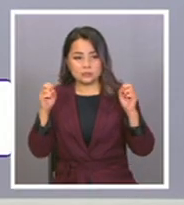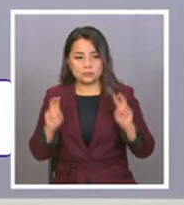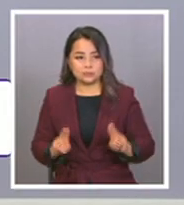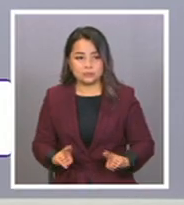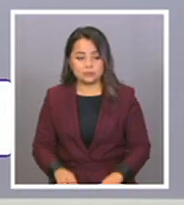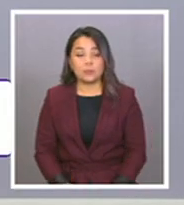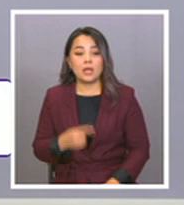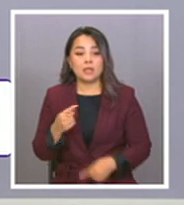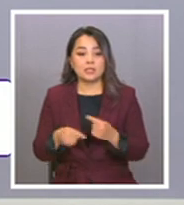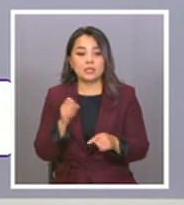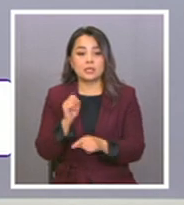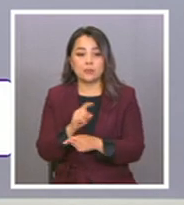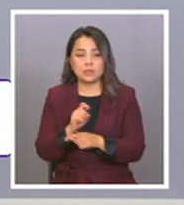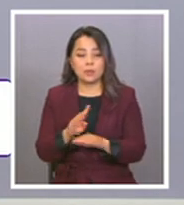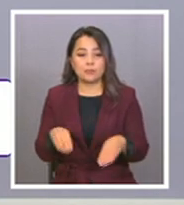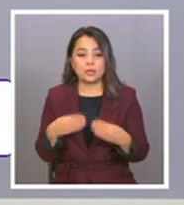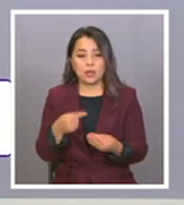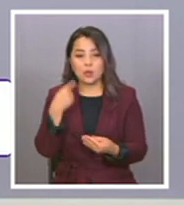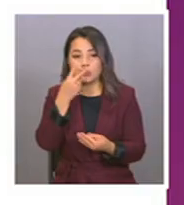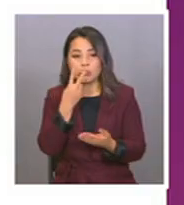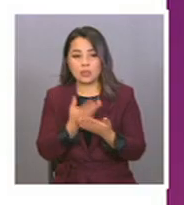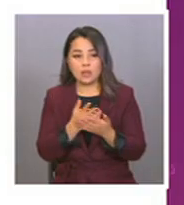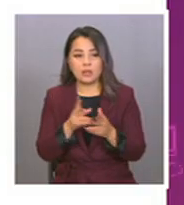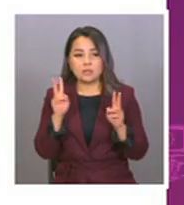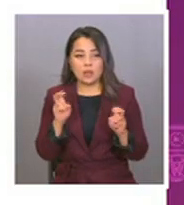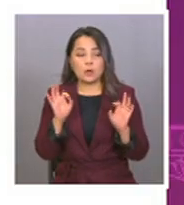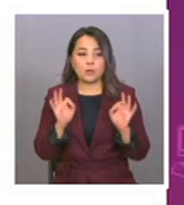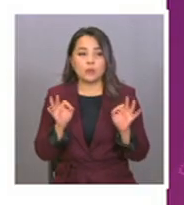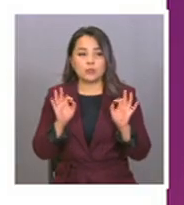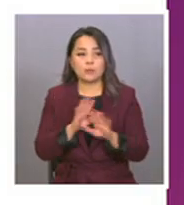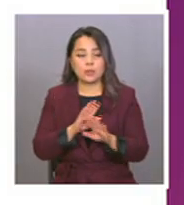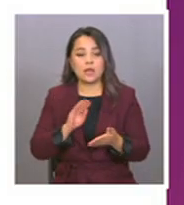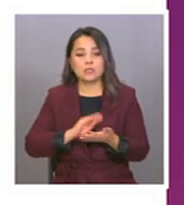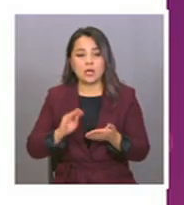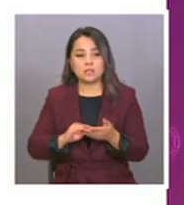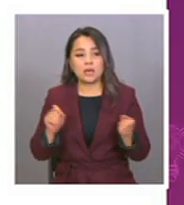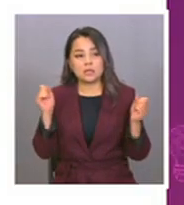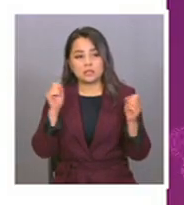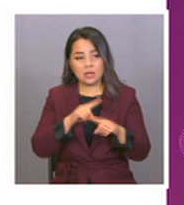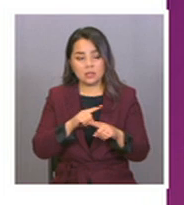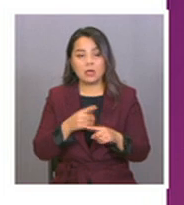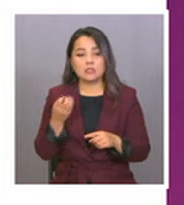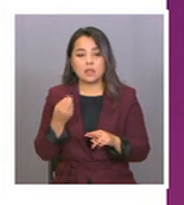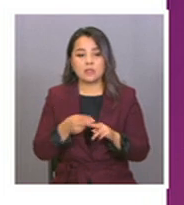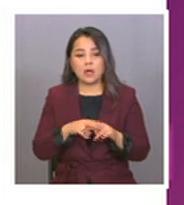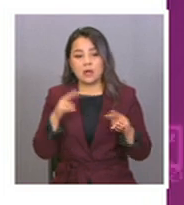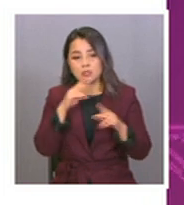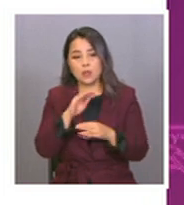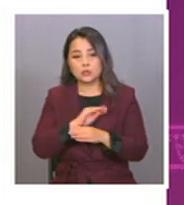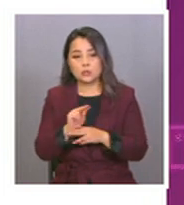Келесі тапсырма. Берілген түрлердің атауының дұрыс не бұрыс жазылғанын анықтаңыз, және де қателерін